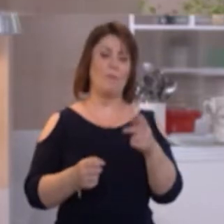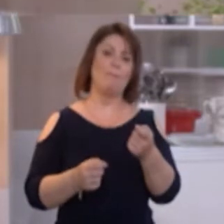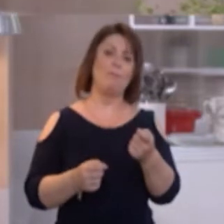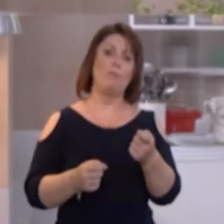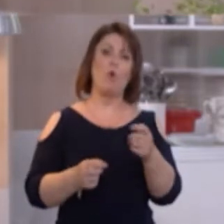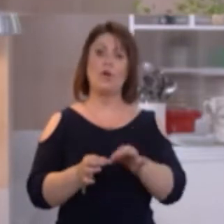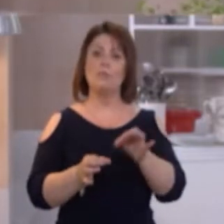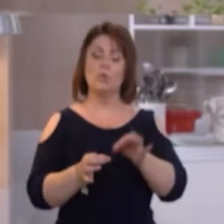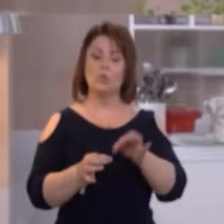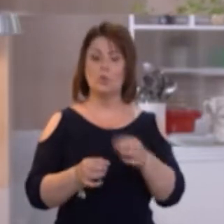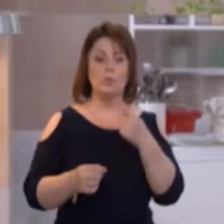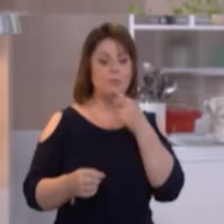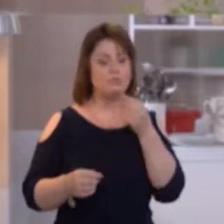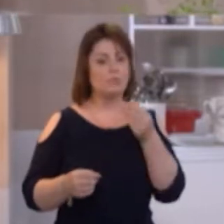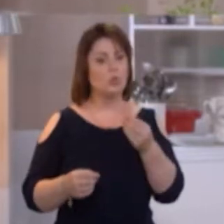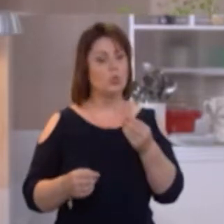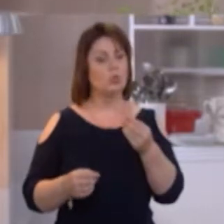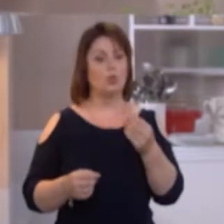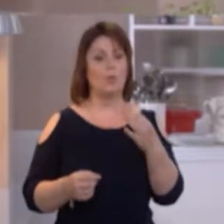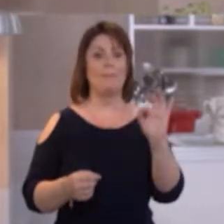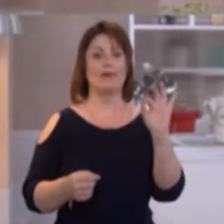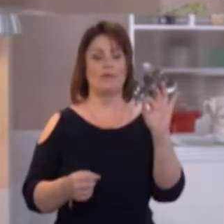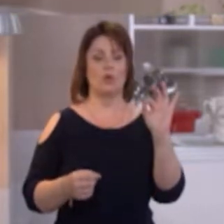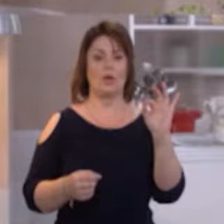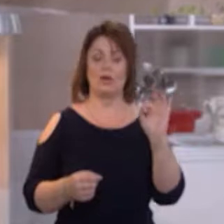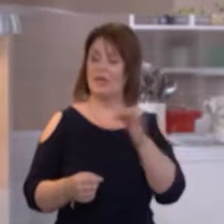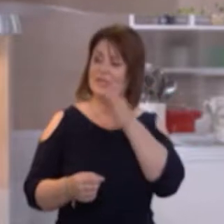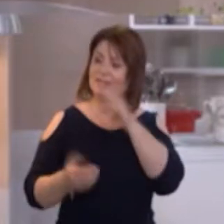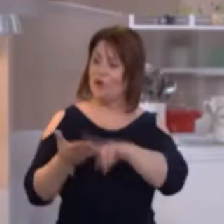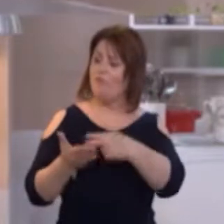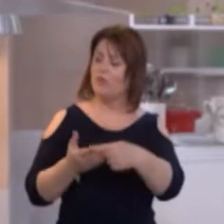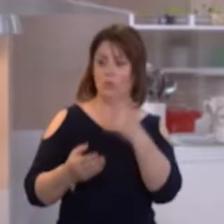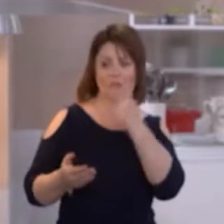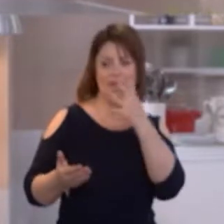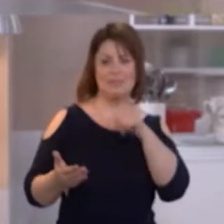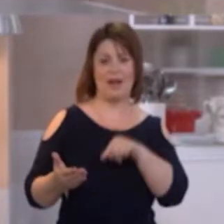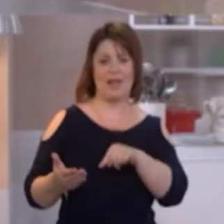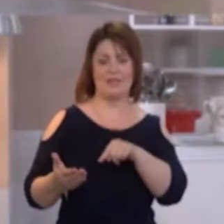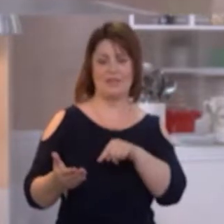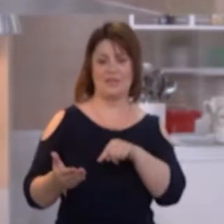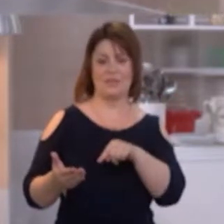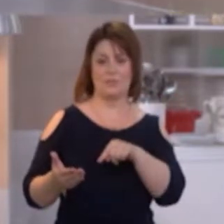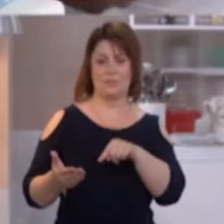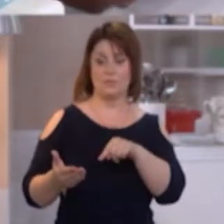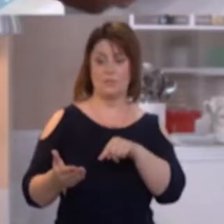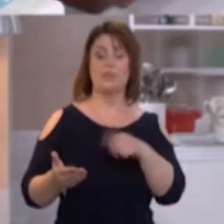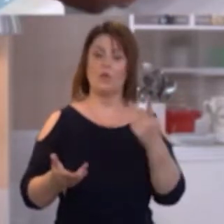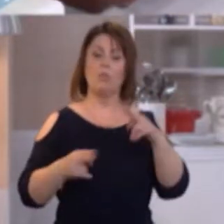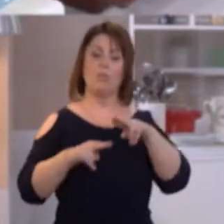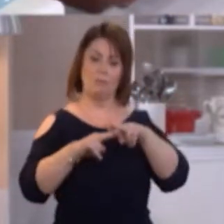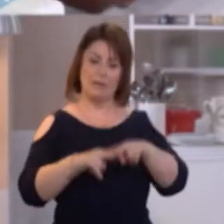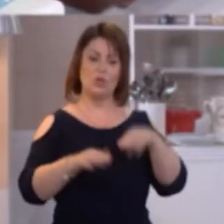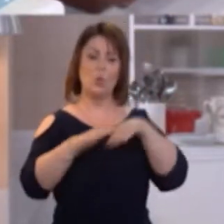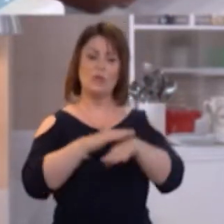un gusto particolare. Una confettura espressa. Sì, dai. Espressa, mantenuta lì in frigo, abbiamo